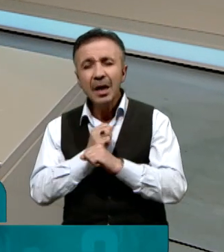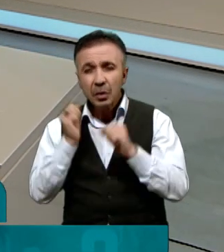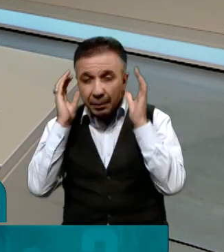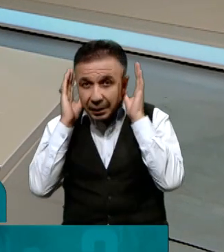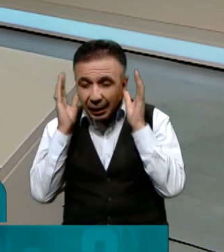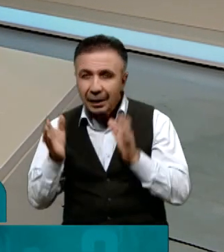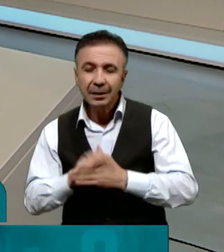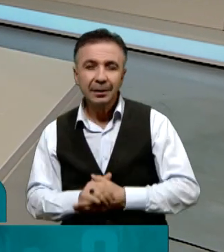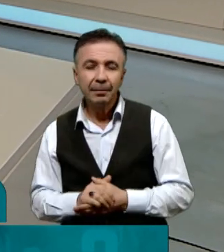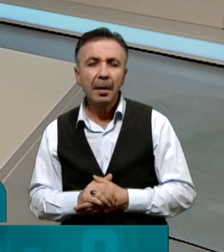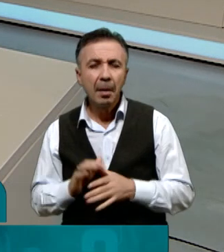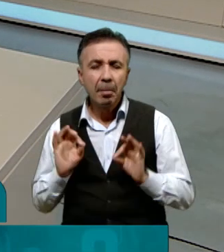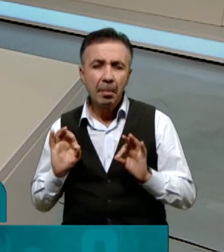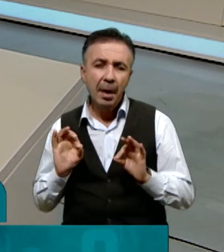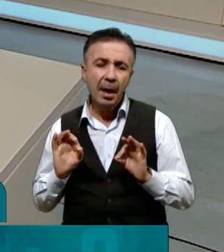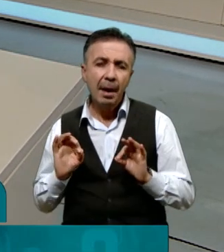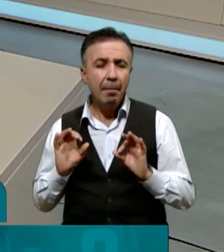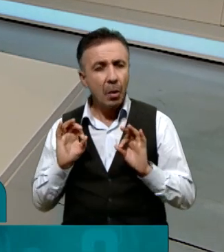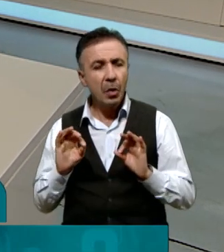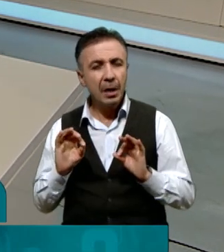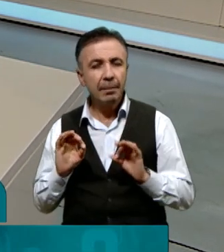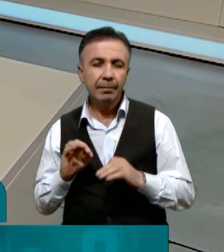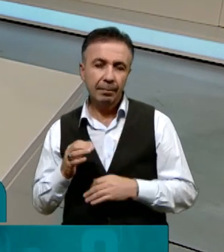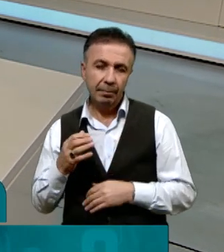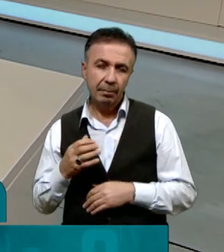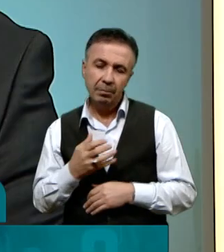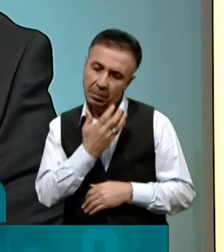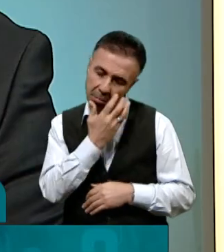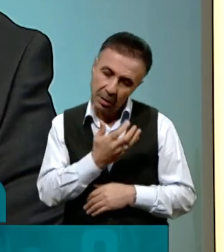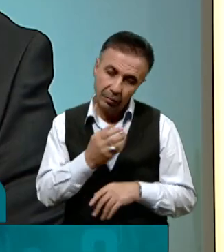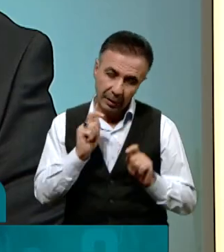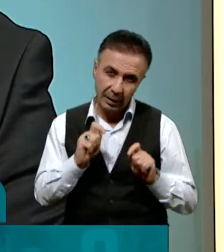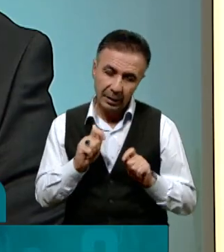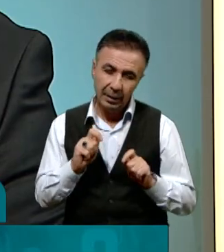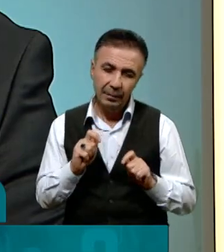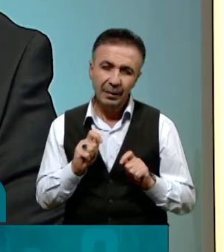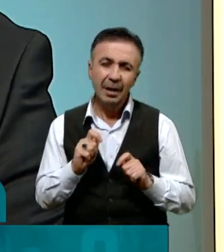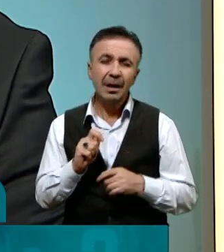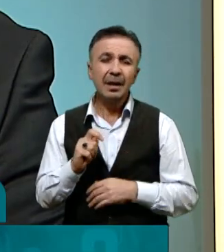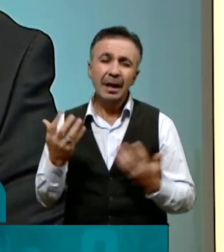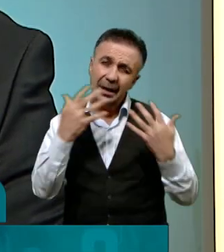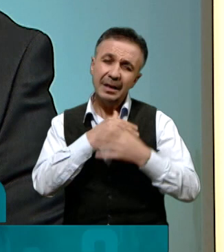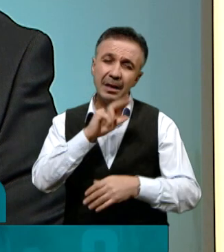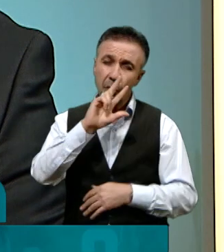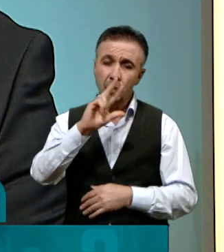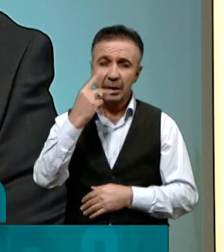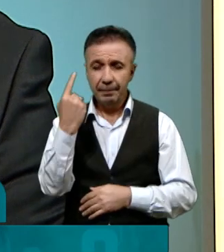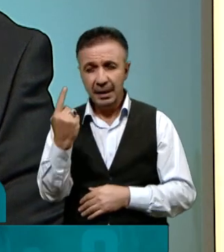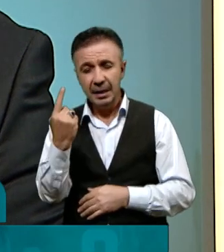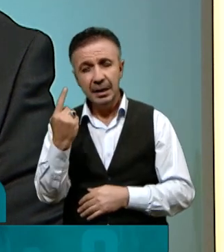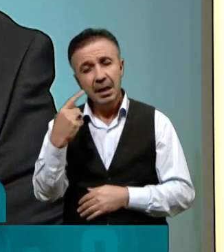var. Hem öyle teşvik ederdi. Yani gecenin işte son cüzünde, üçte birlik diliminde ne yap?